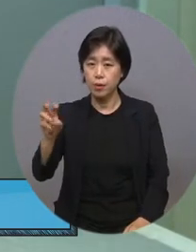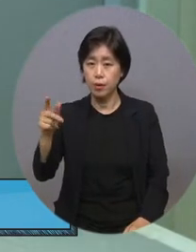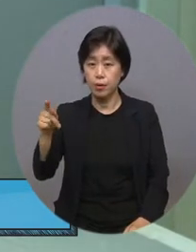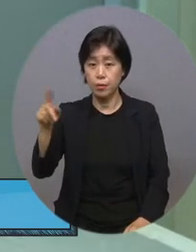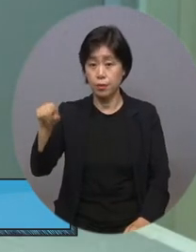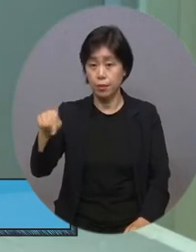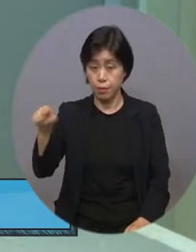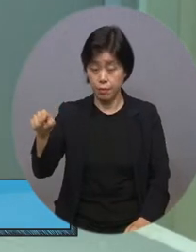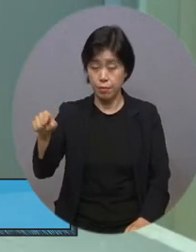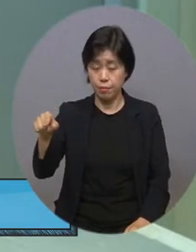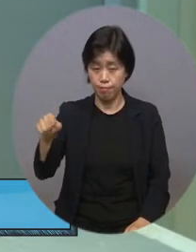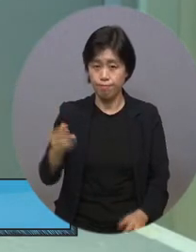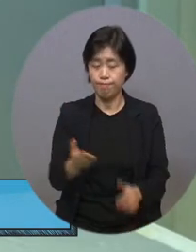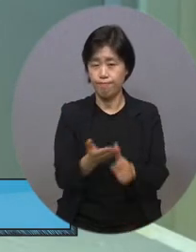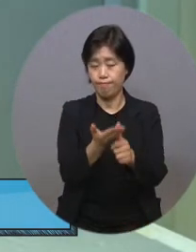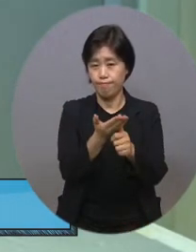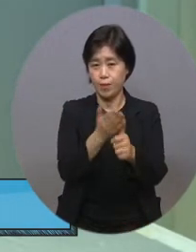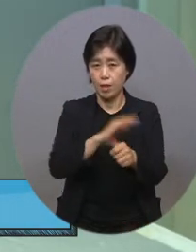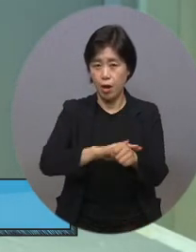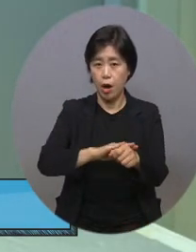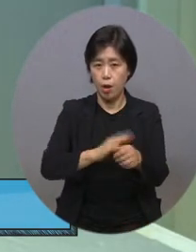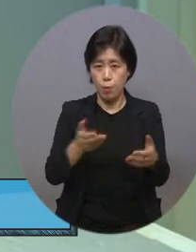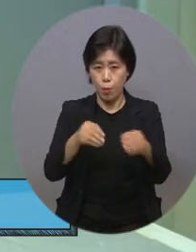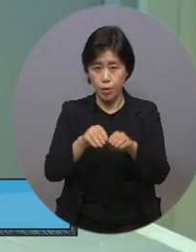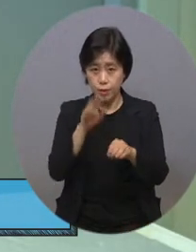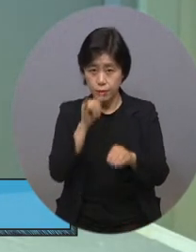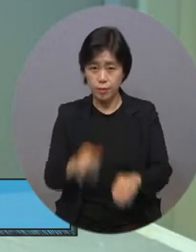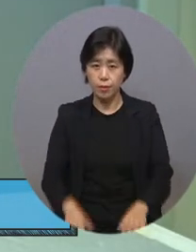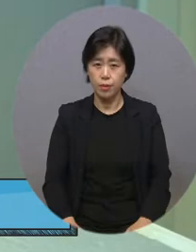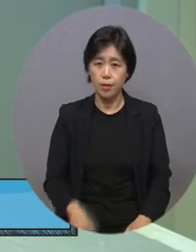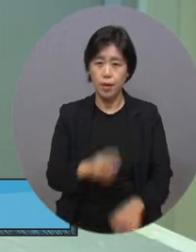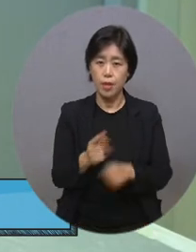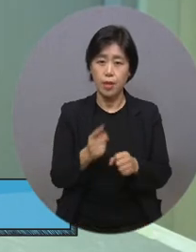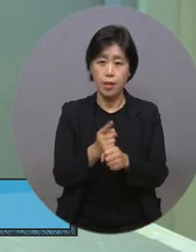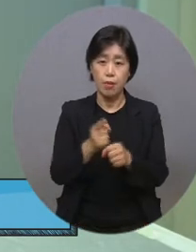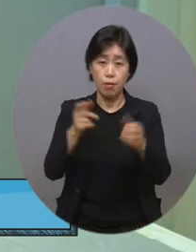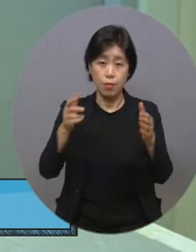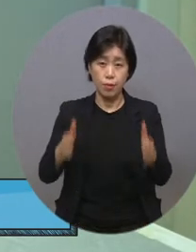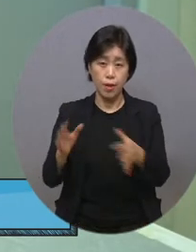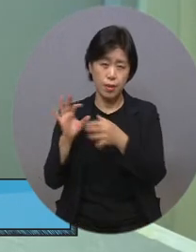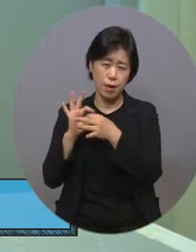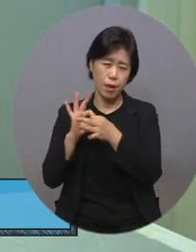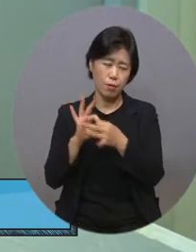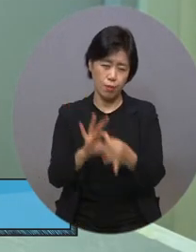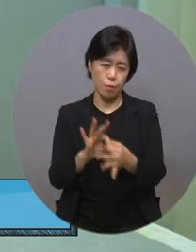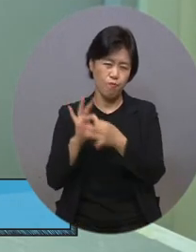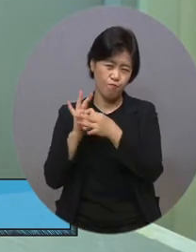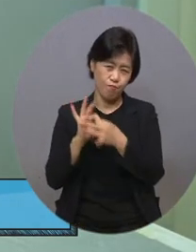있습니다. 그리고 스마트팜이니까 네. 이런 생산량이 1년 내내 연중